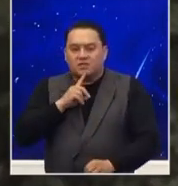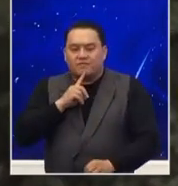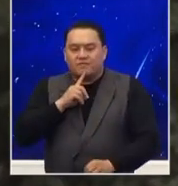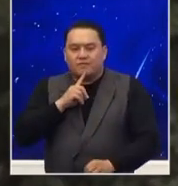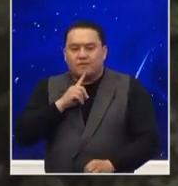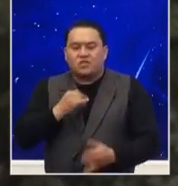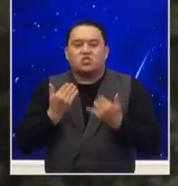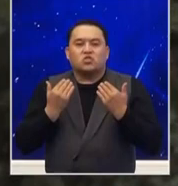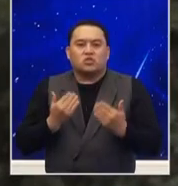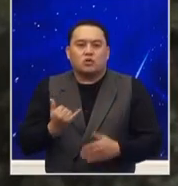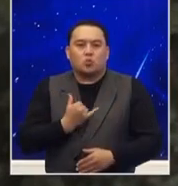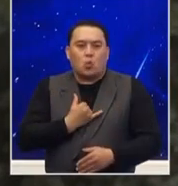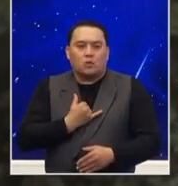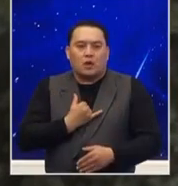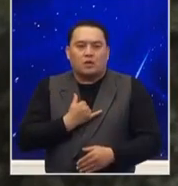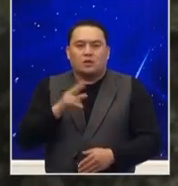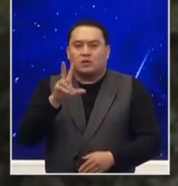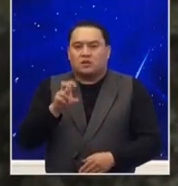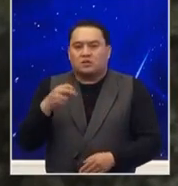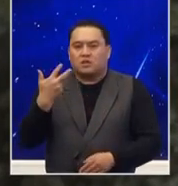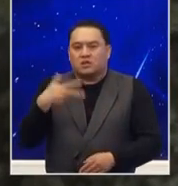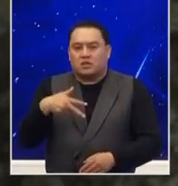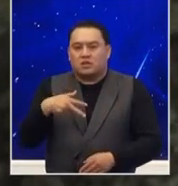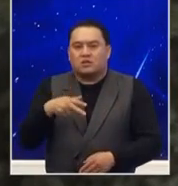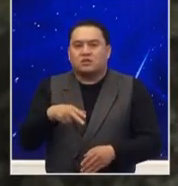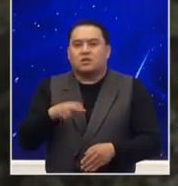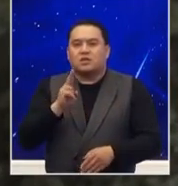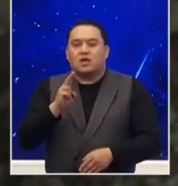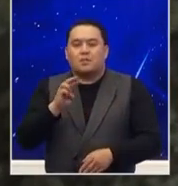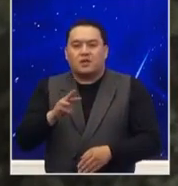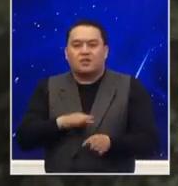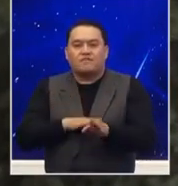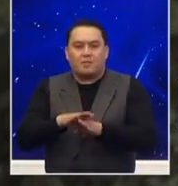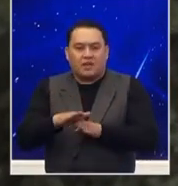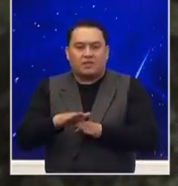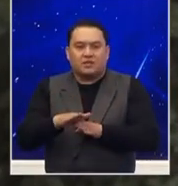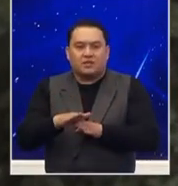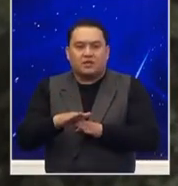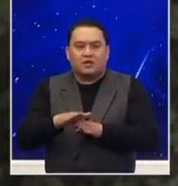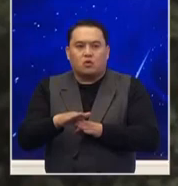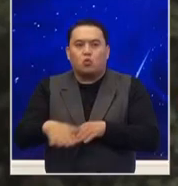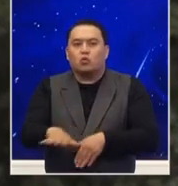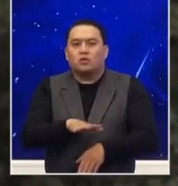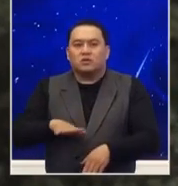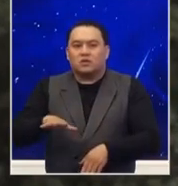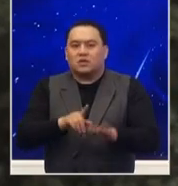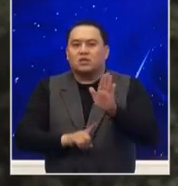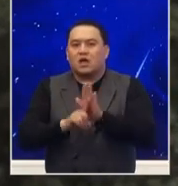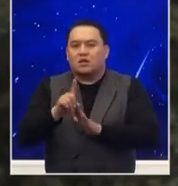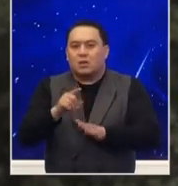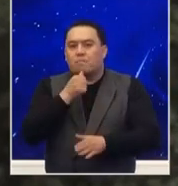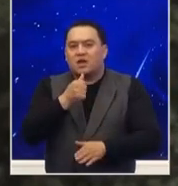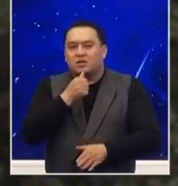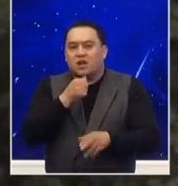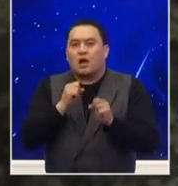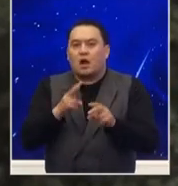В настоящее время, который отрезок 330 километров выполнен, это нас именно участок для начала работы, чтобы посмотреть,